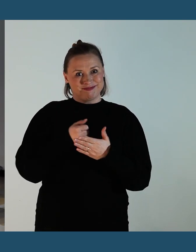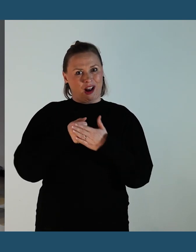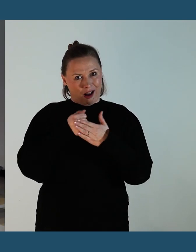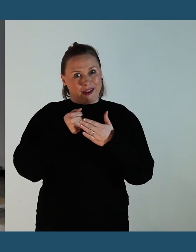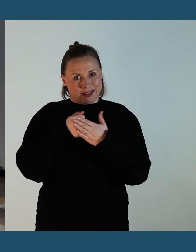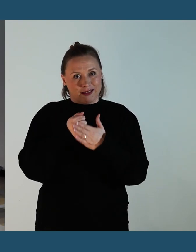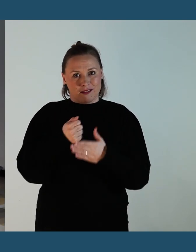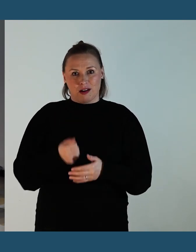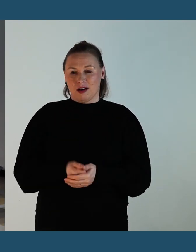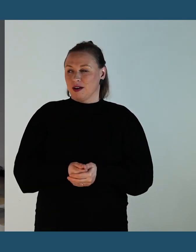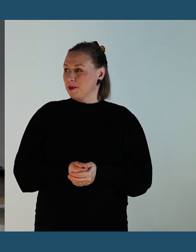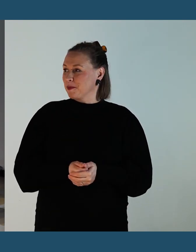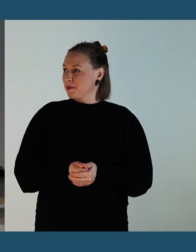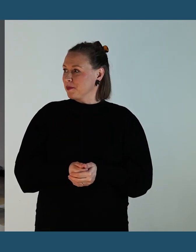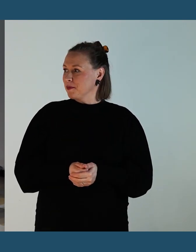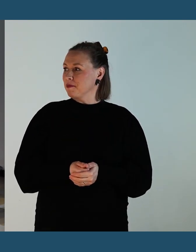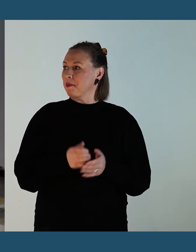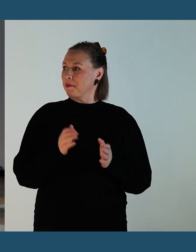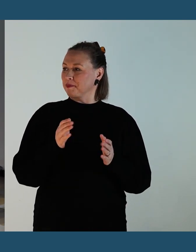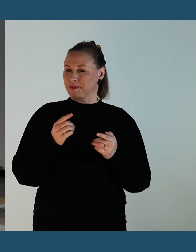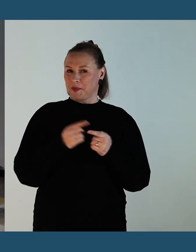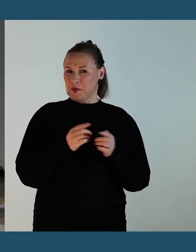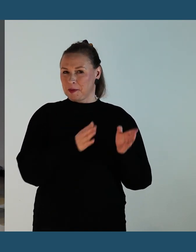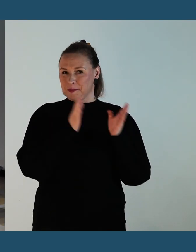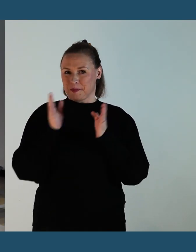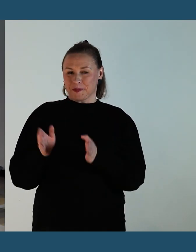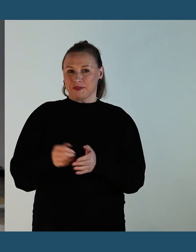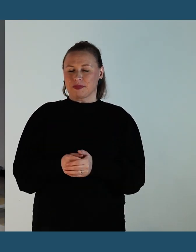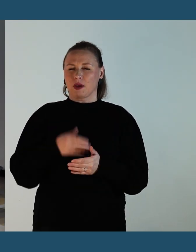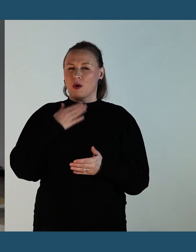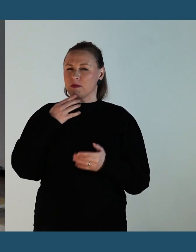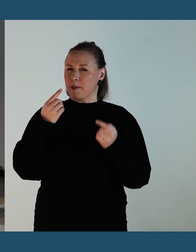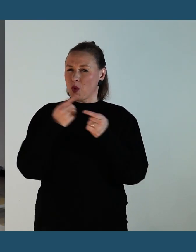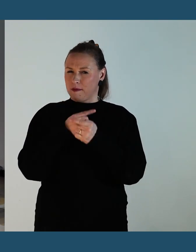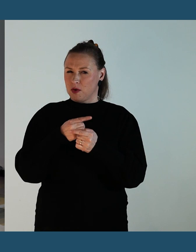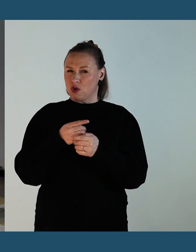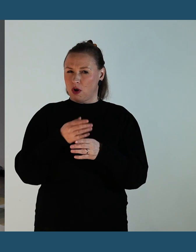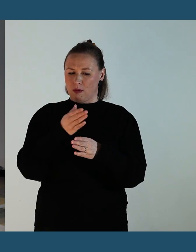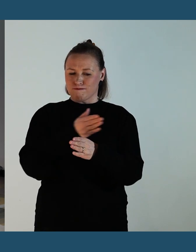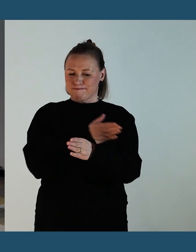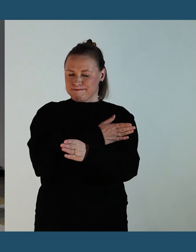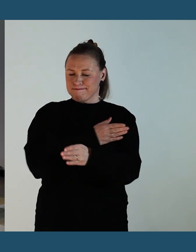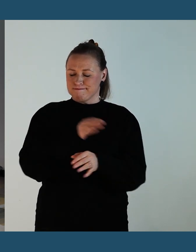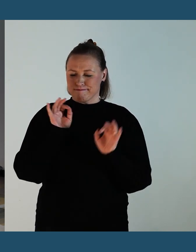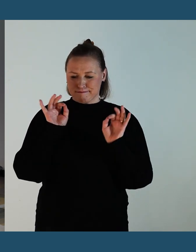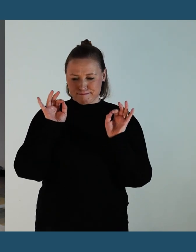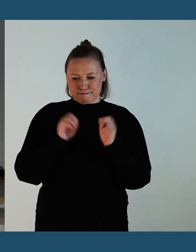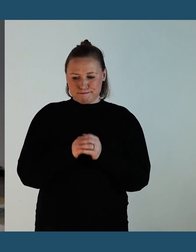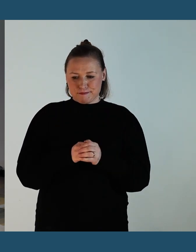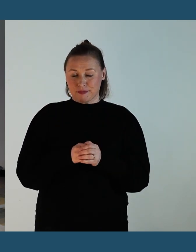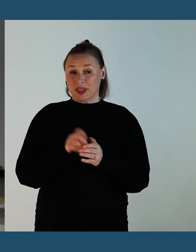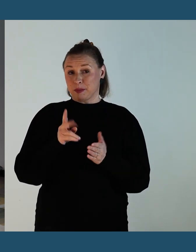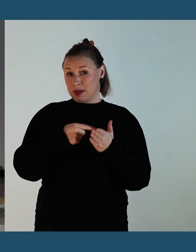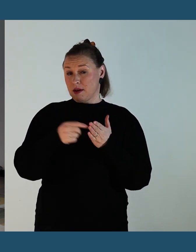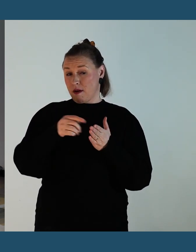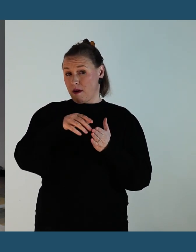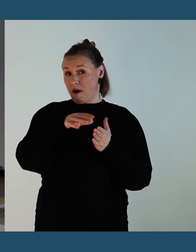Nämä oli tosi hyviä puheenvuoroja, mitä tässä edellä oli tuotu esille. Ja tämä anonyymi rekrytointi on